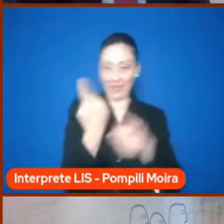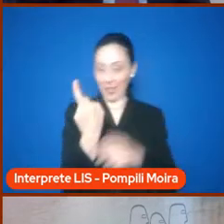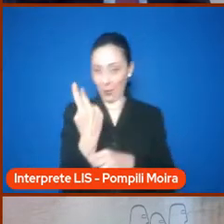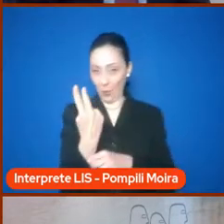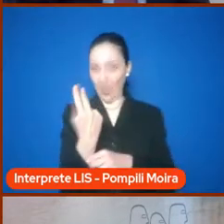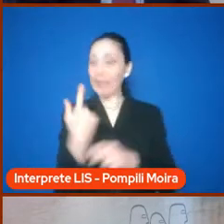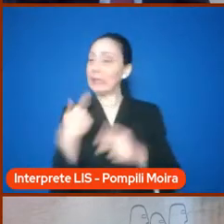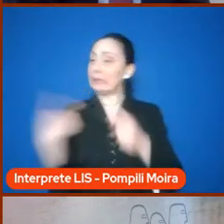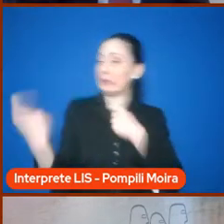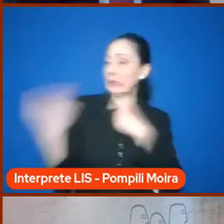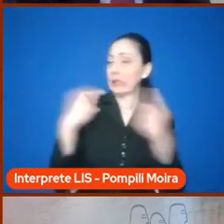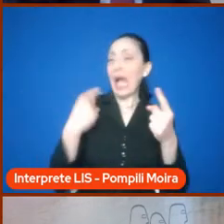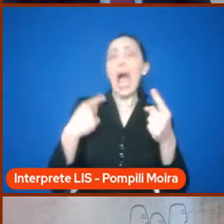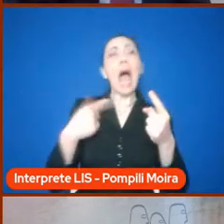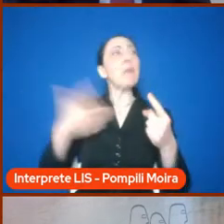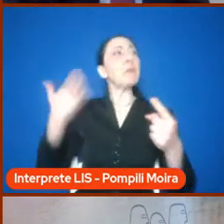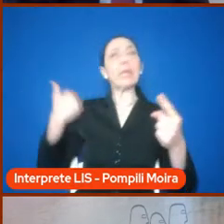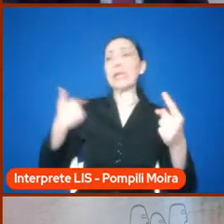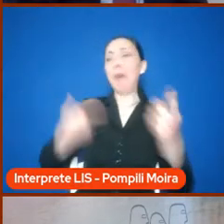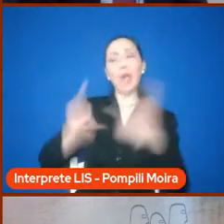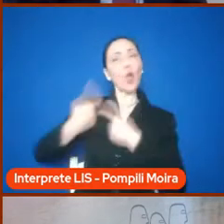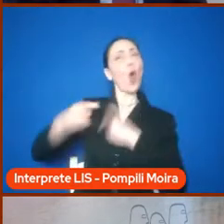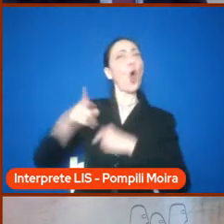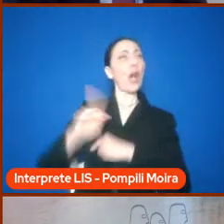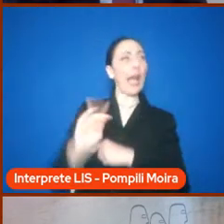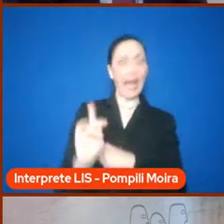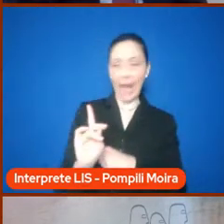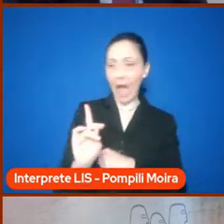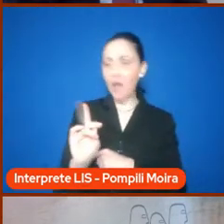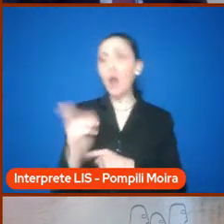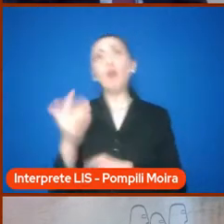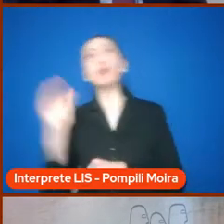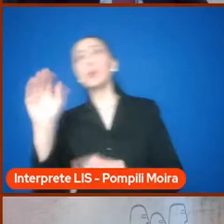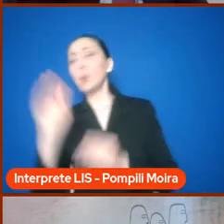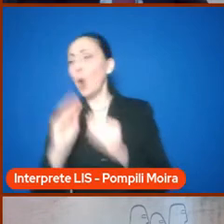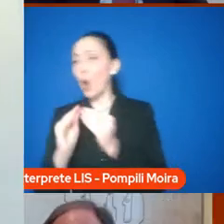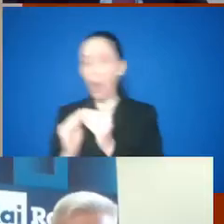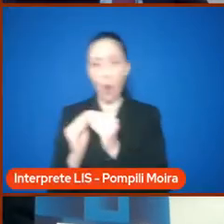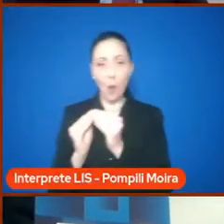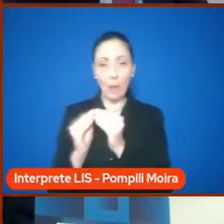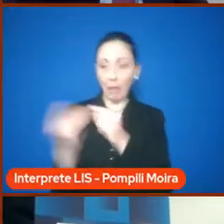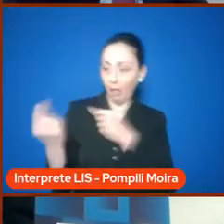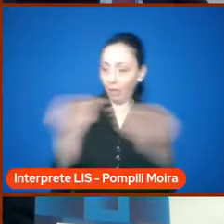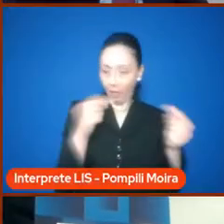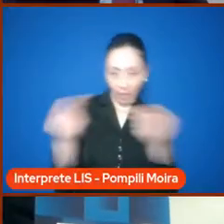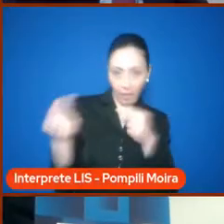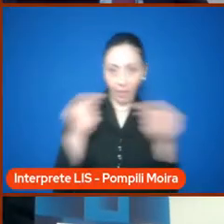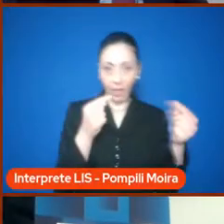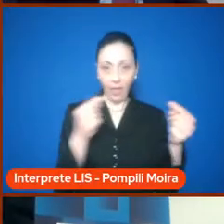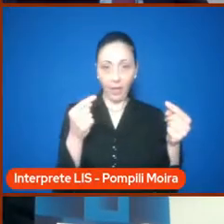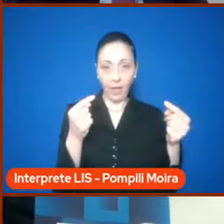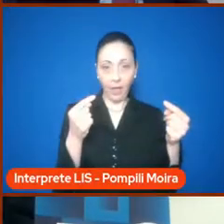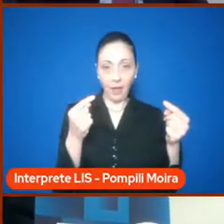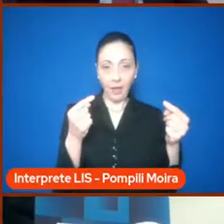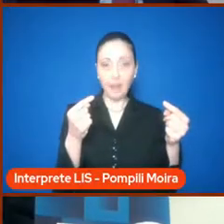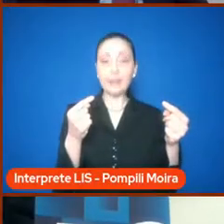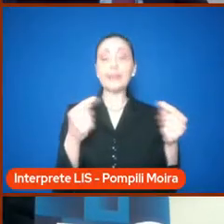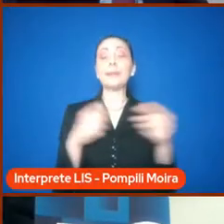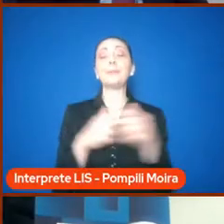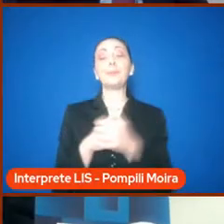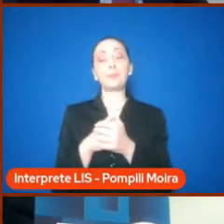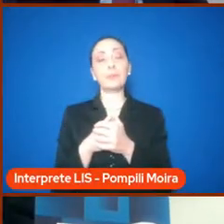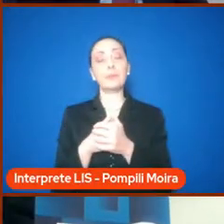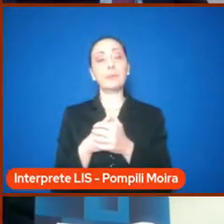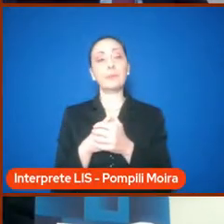come prima. È una bella domanda, in realtà, non è proprio da Baretto. È una domanda interessantissima e penso che